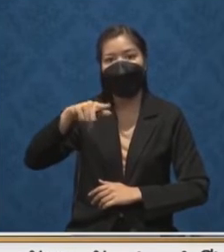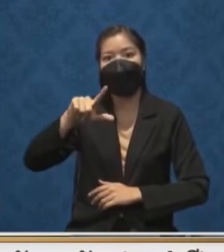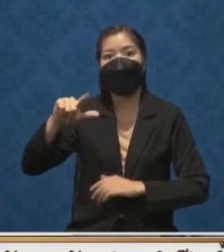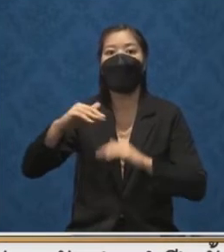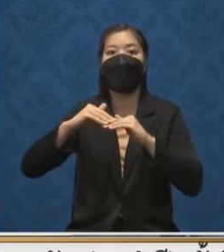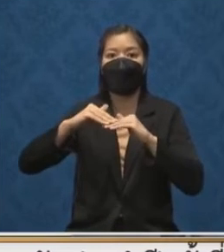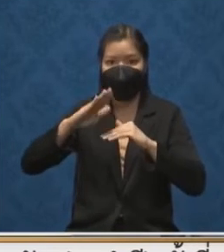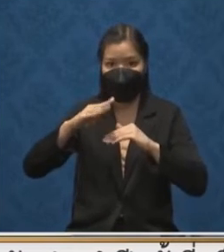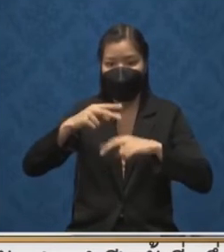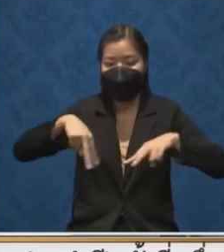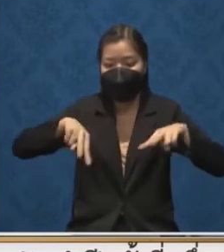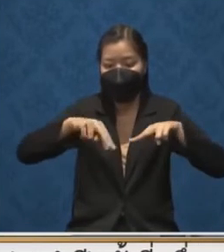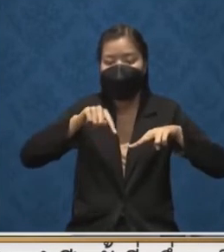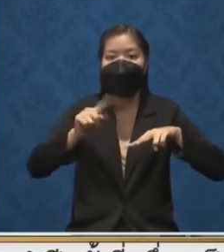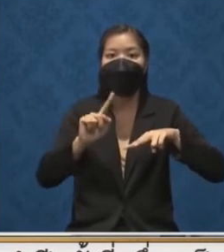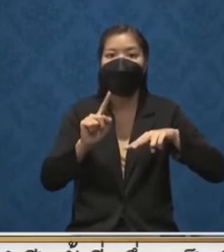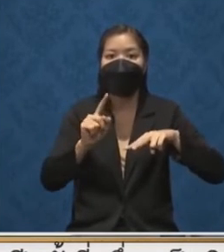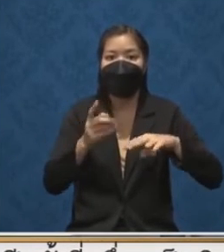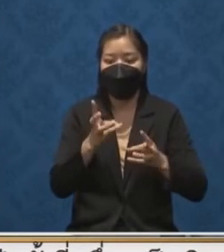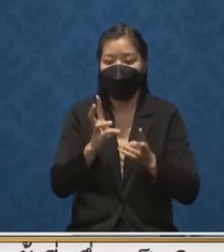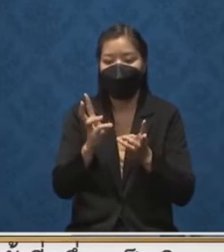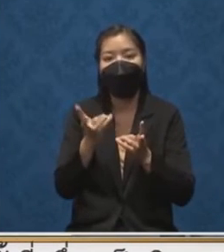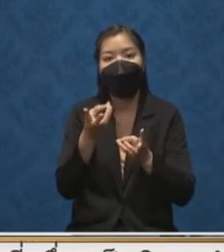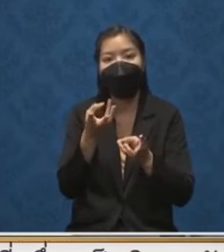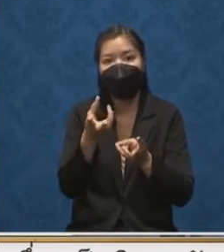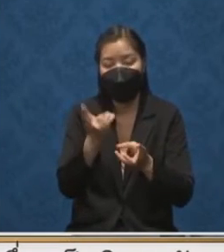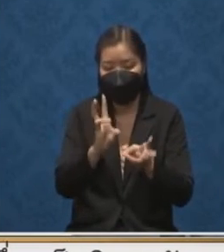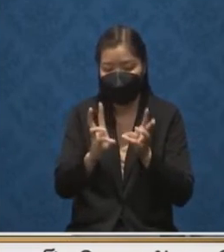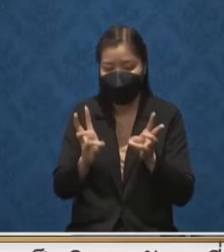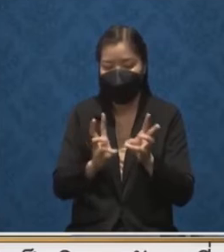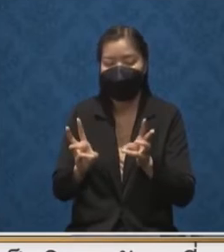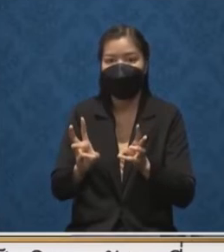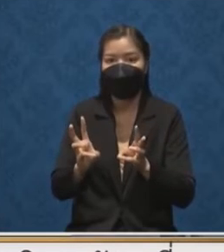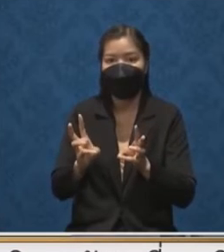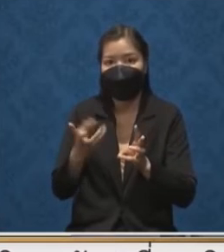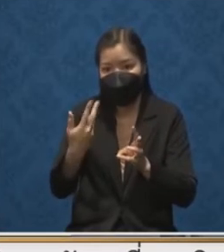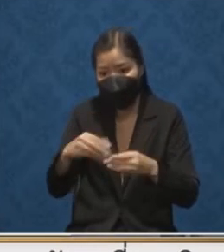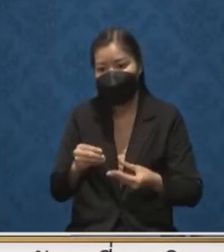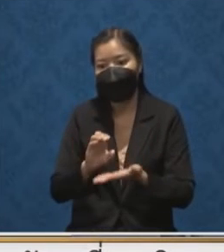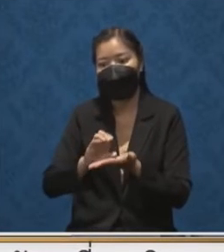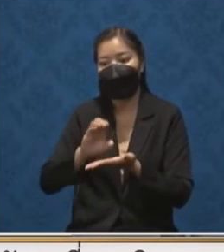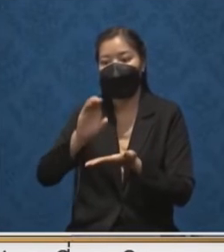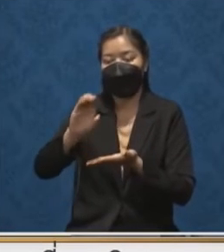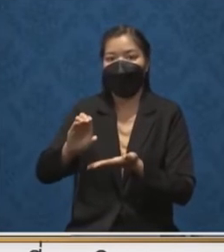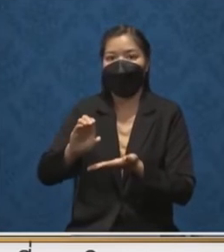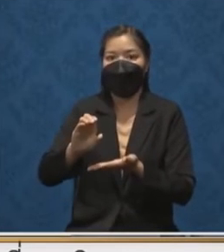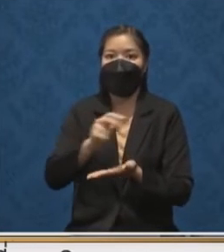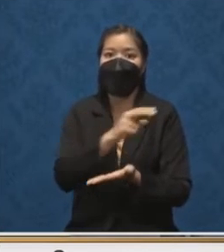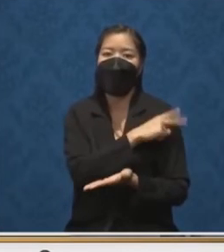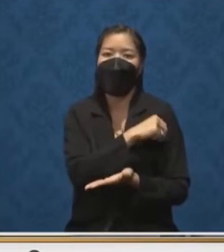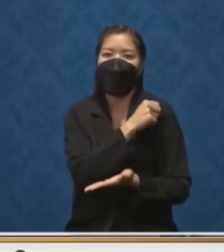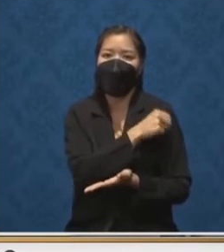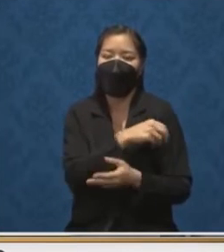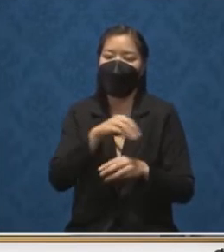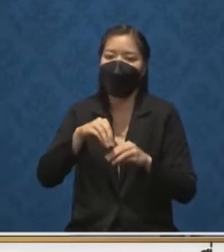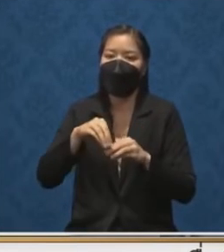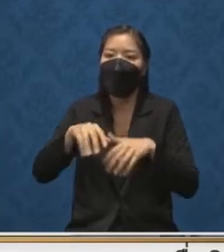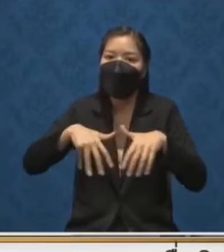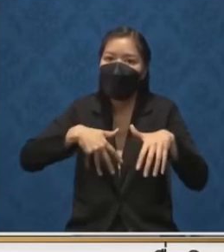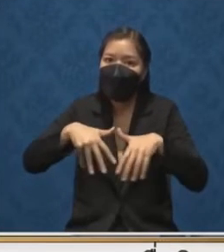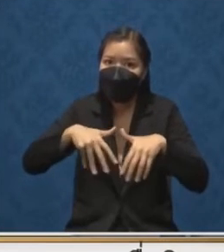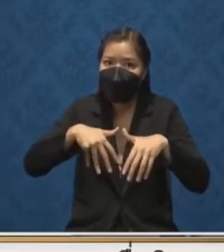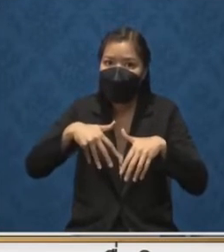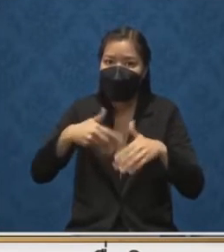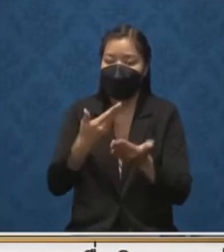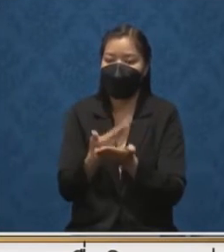เมล็ดพันธุ์รวมไปถึงเรื่องของโรงพยาบาลที่อยู่ห่างไกลรพสต.ที่ได้รับลดลงที่ได้รับน้อยเนี่ยครับก็จะได้รับเ